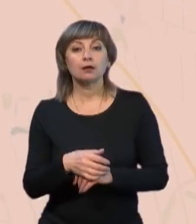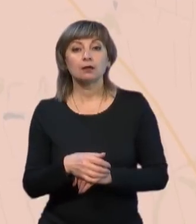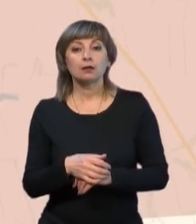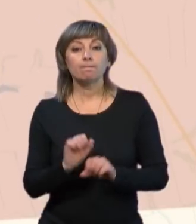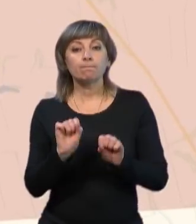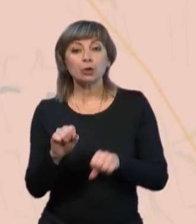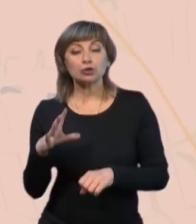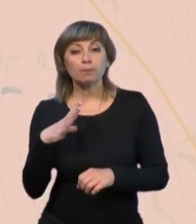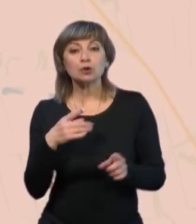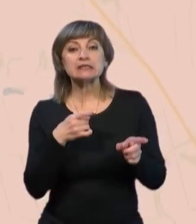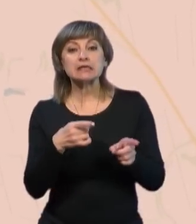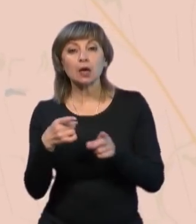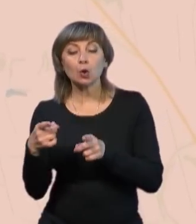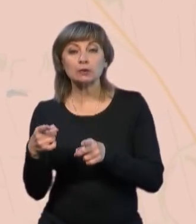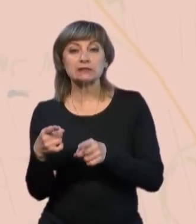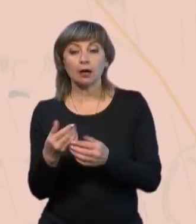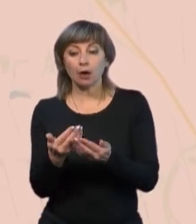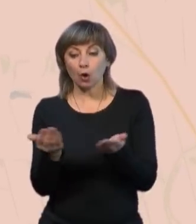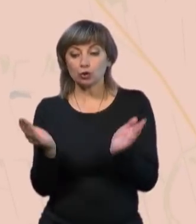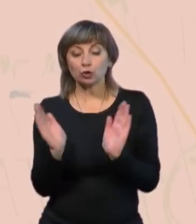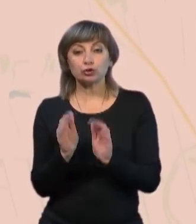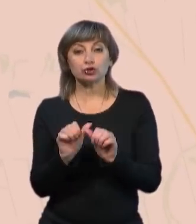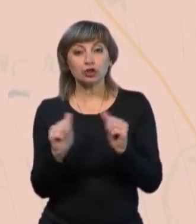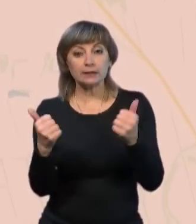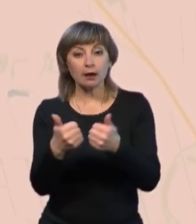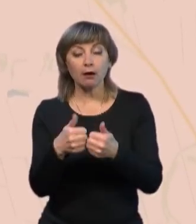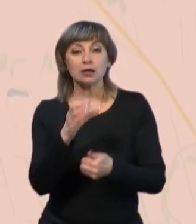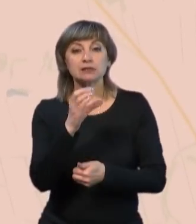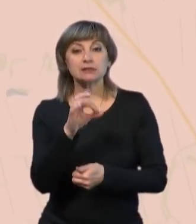Наскільки серйозною може бути загроза оточення Соледару?